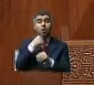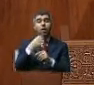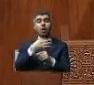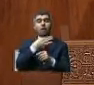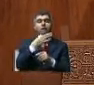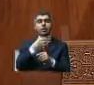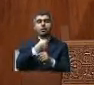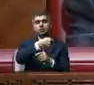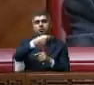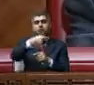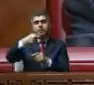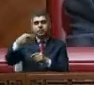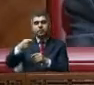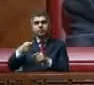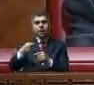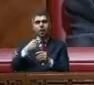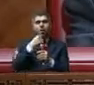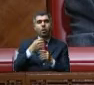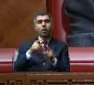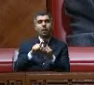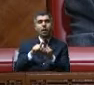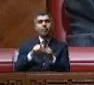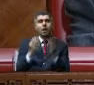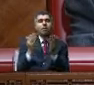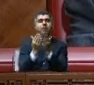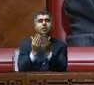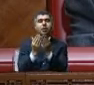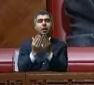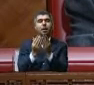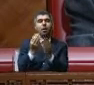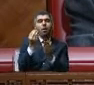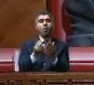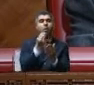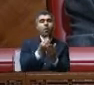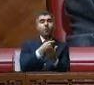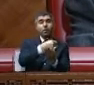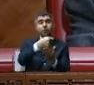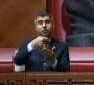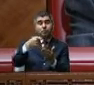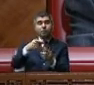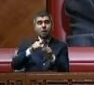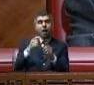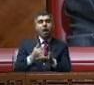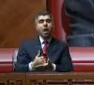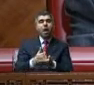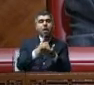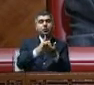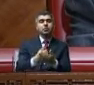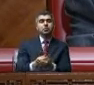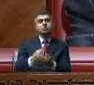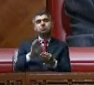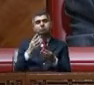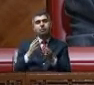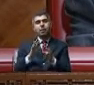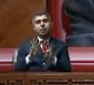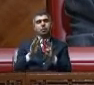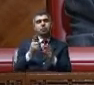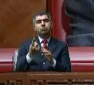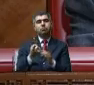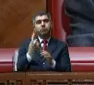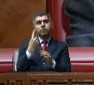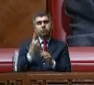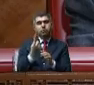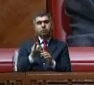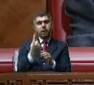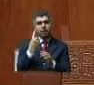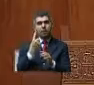تيسير خلال الموسم الجاري، هذا راه كنعطيو للدراري اللي كيجيو يقراو، كنعطيوهم واحد المساعدة 80 درهم و100 درهم و120